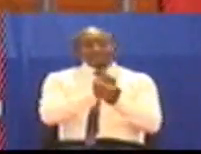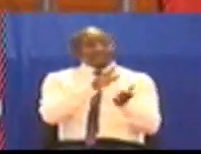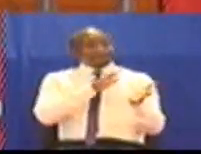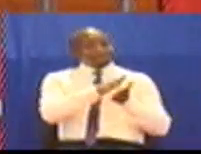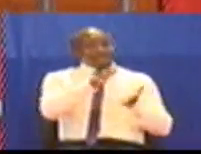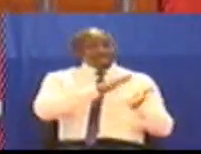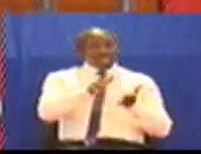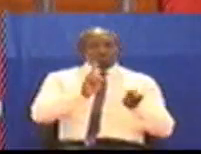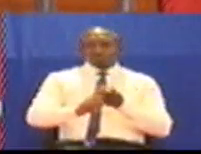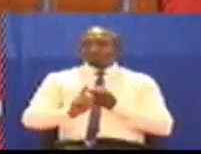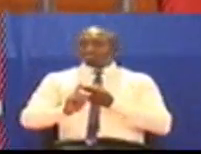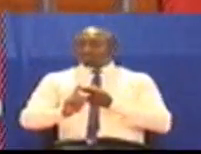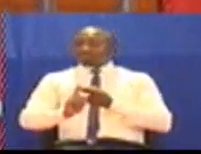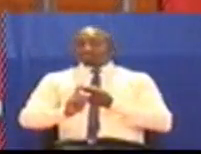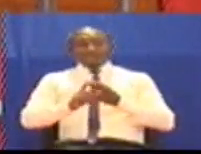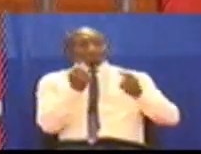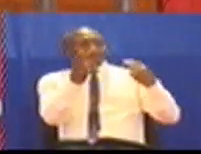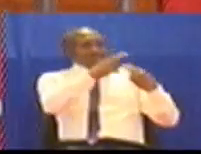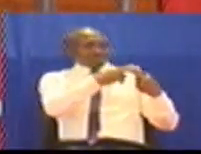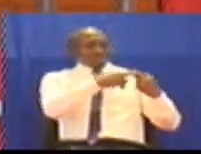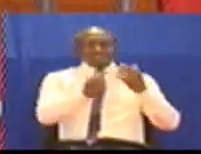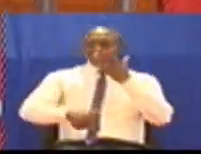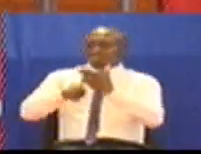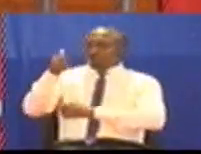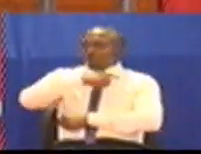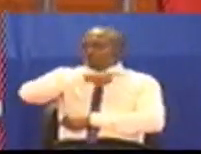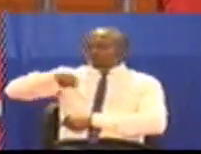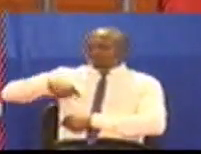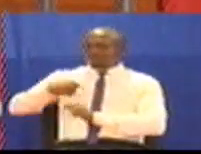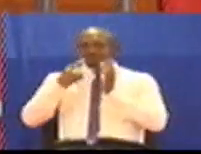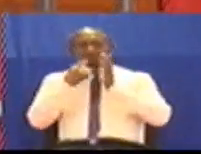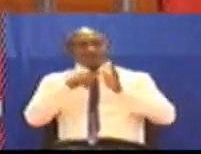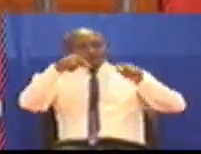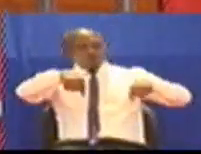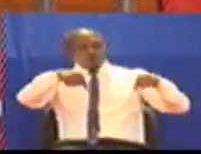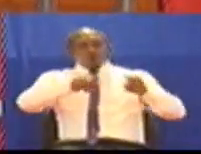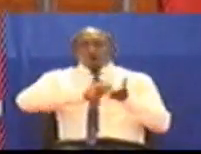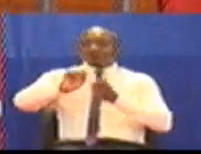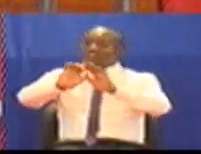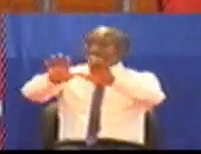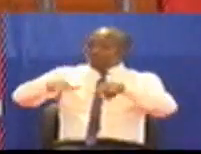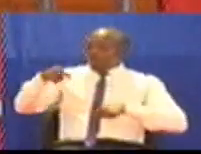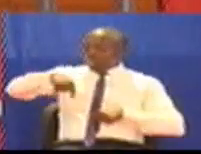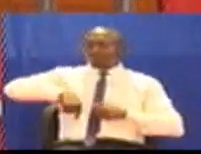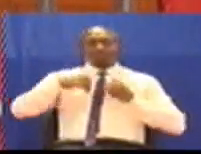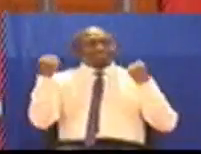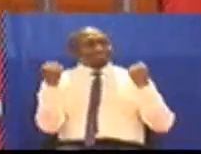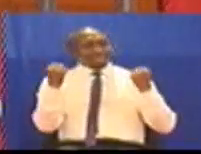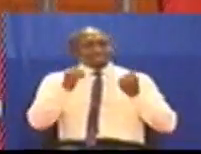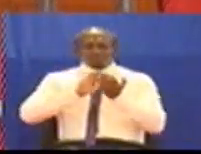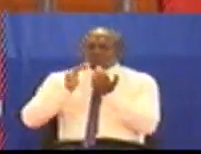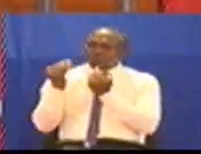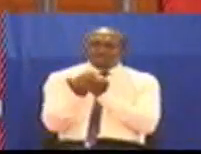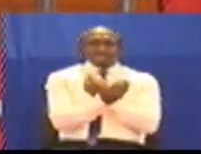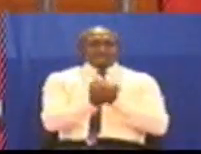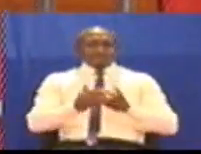ya uzi, madaktari na viongozi wetu. Kwa mfano hapa ofisi ya bunge tumejitahidi sana kutulinda kwa namna